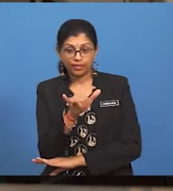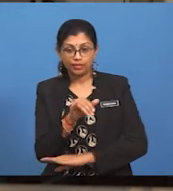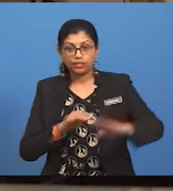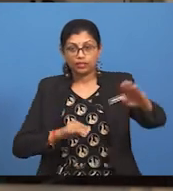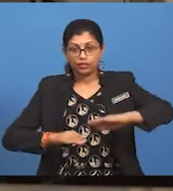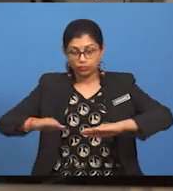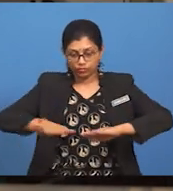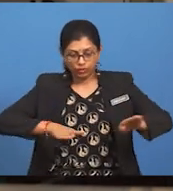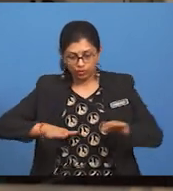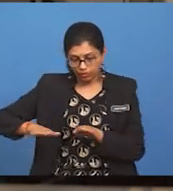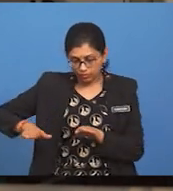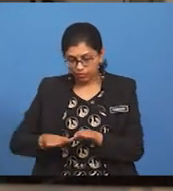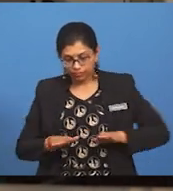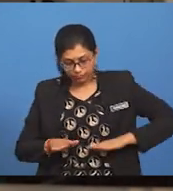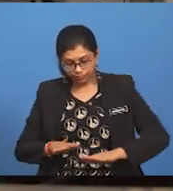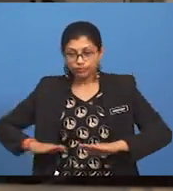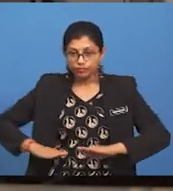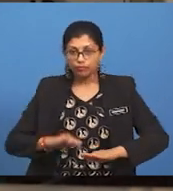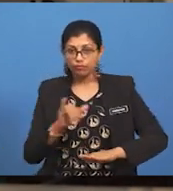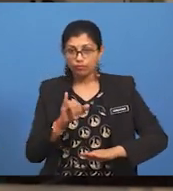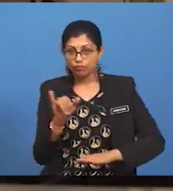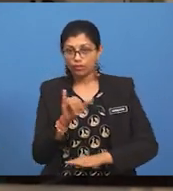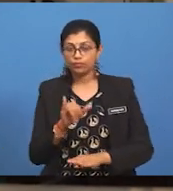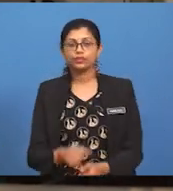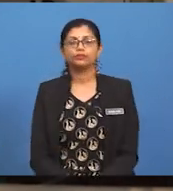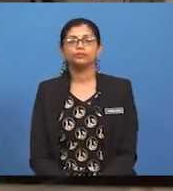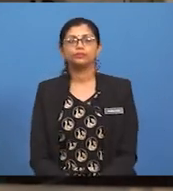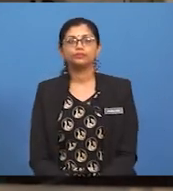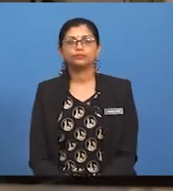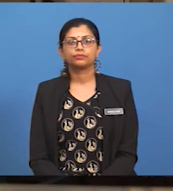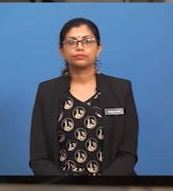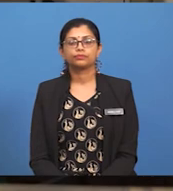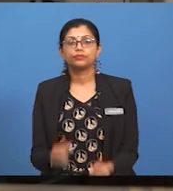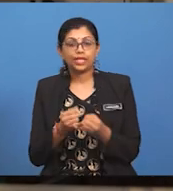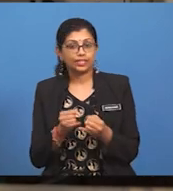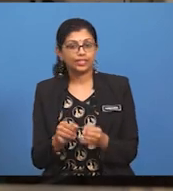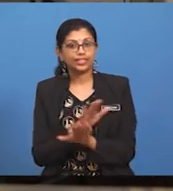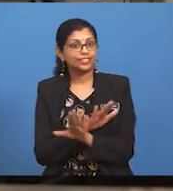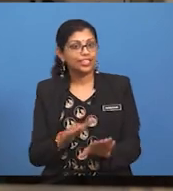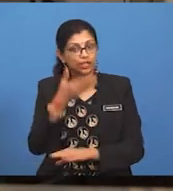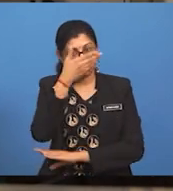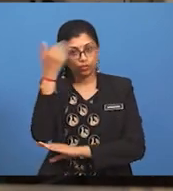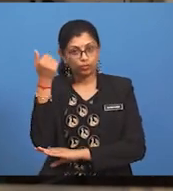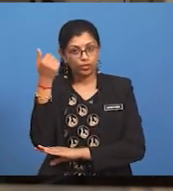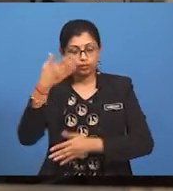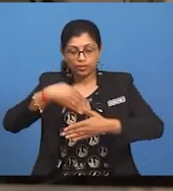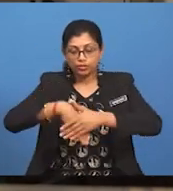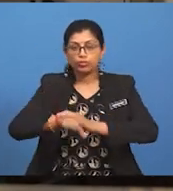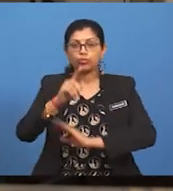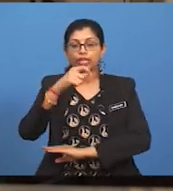penyusunan atur pola di atas fabrik. Akhir sekali, jangan lupa masukkan tanda